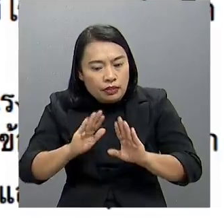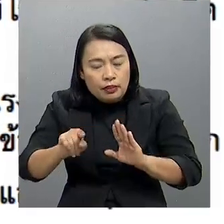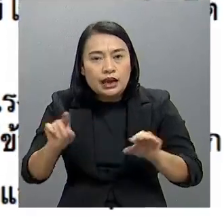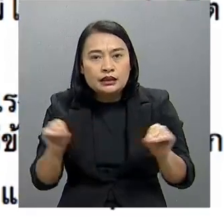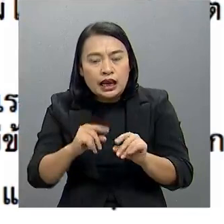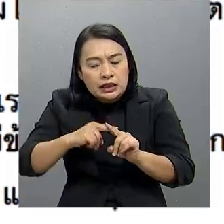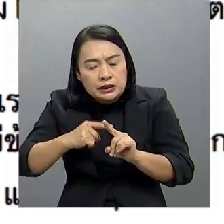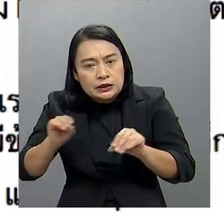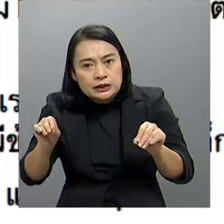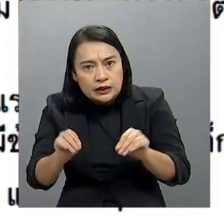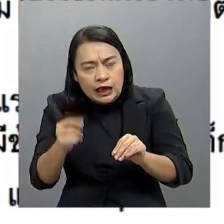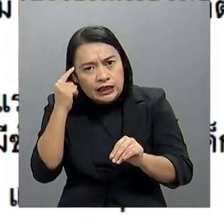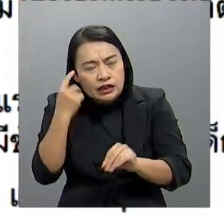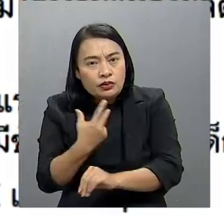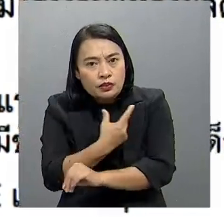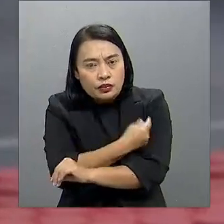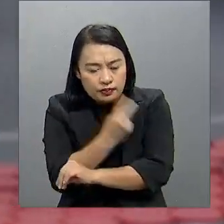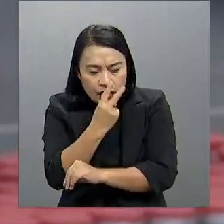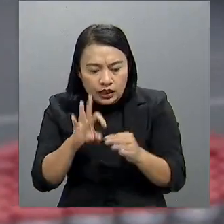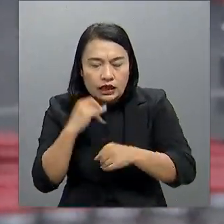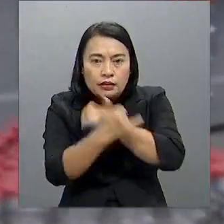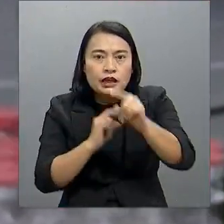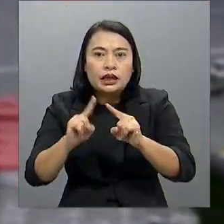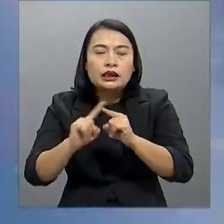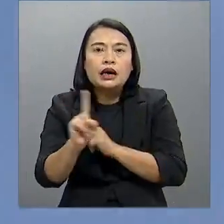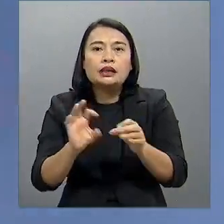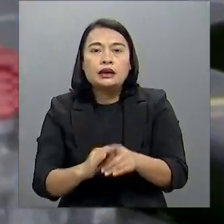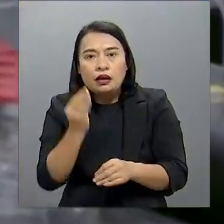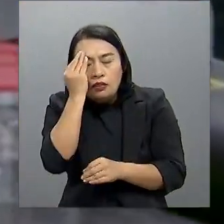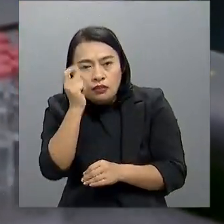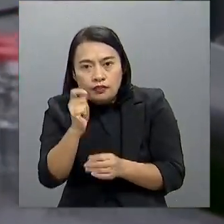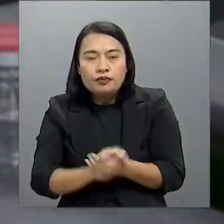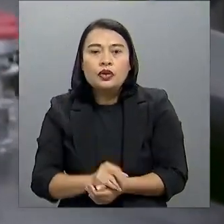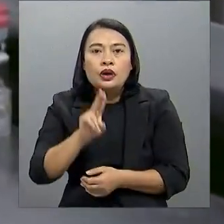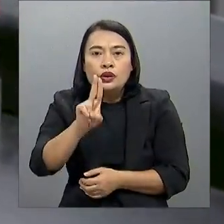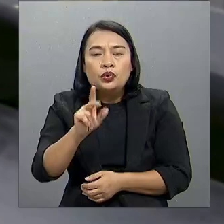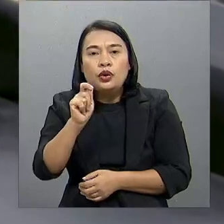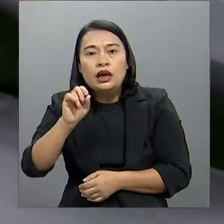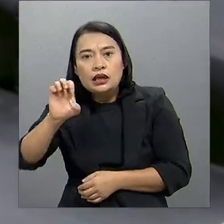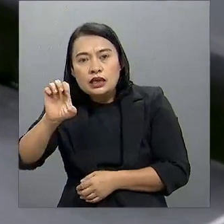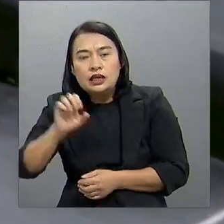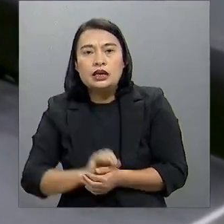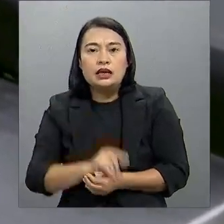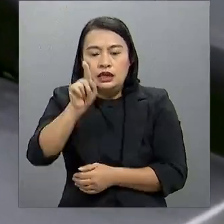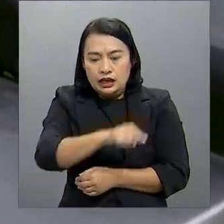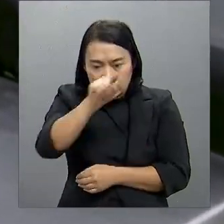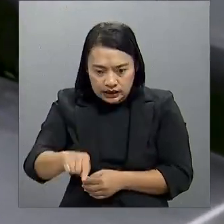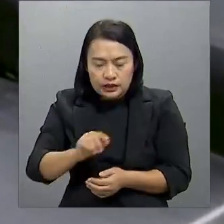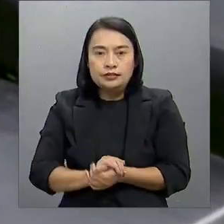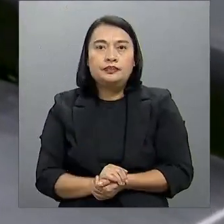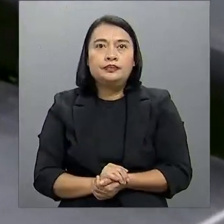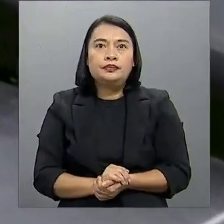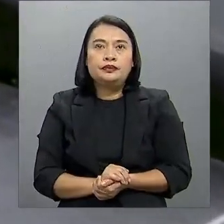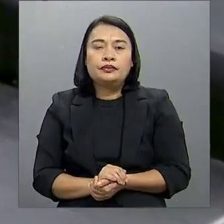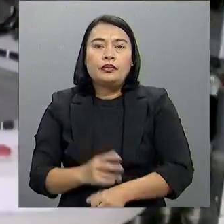ผลของวัคซีนในบางประเทศเช่นอิสราเอล are you aละอังกฤษเราทราบกันดีว่าวัคซีนลดความรุนแรง